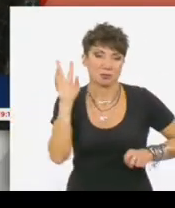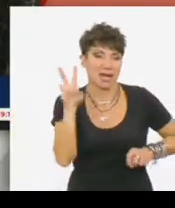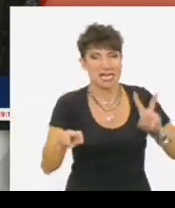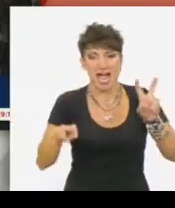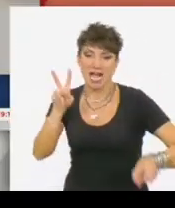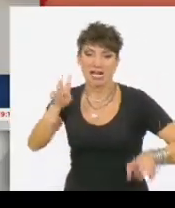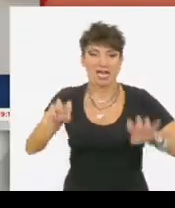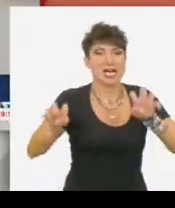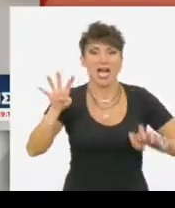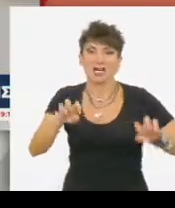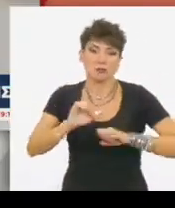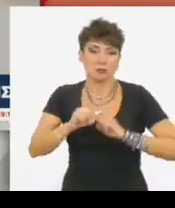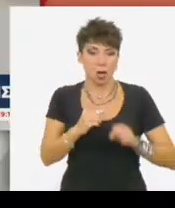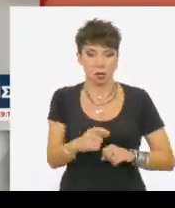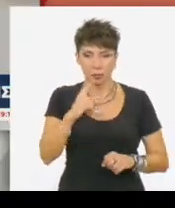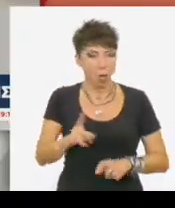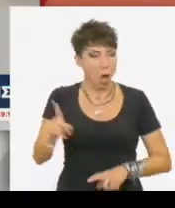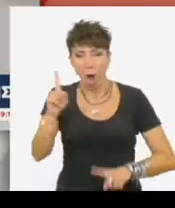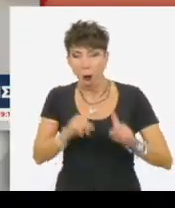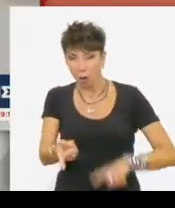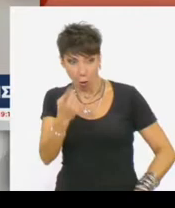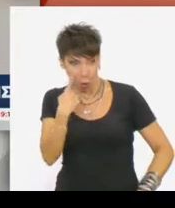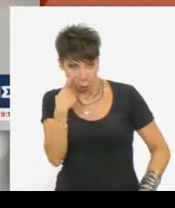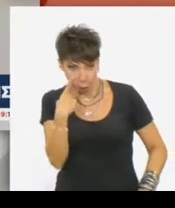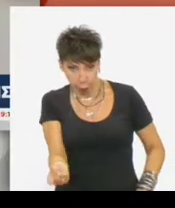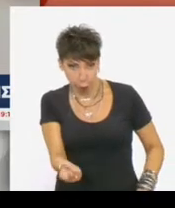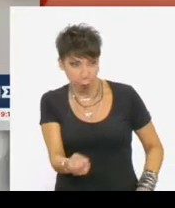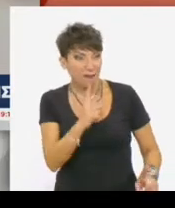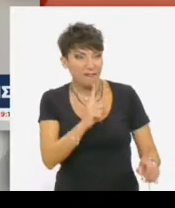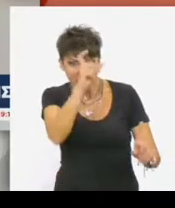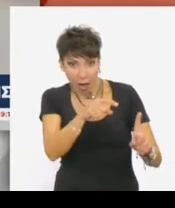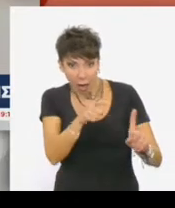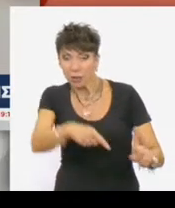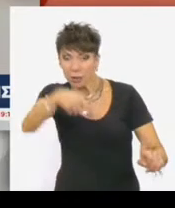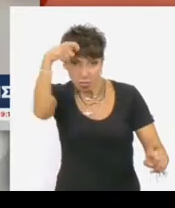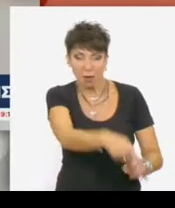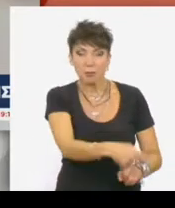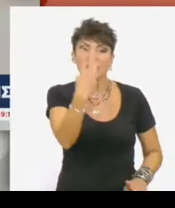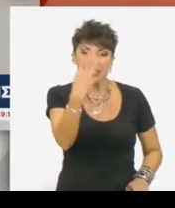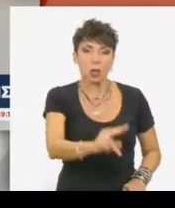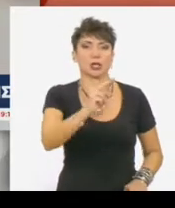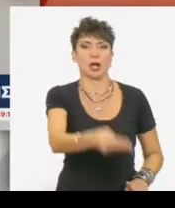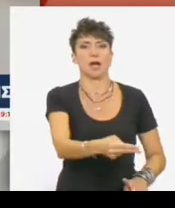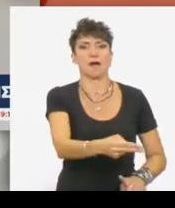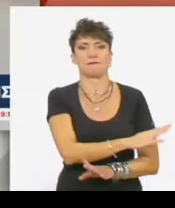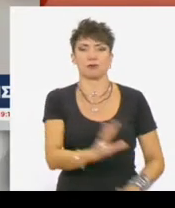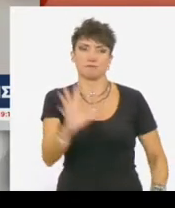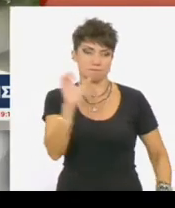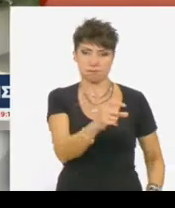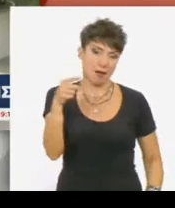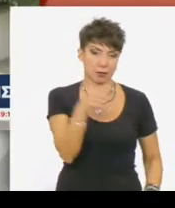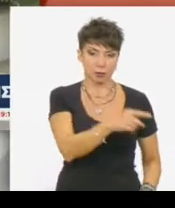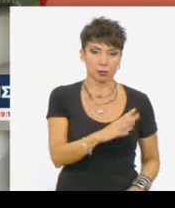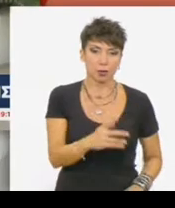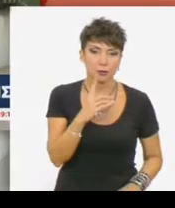του, να γλιτώσει. 300 ευρώ δίνουν αμοιβή σε όποιον κατονομάσει τον ασυνείδητο που θανάτωσε με τόσο φρικτό τρόπο ένα άκακο ζωάκι.